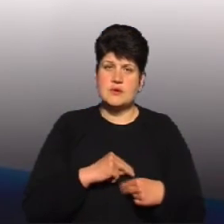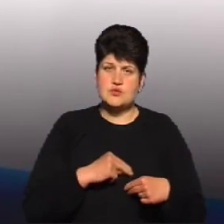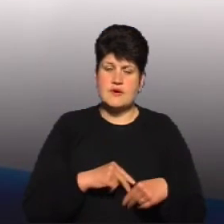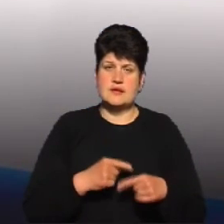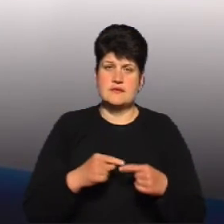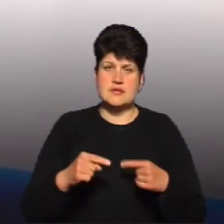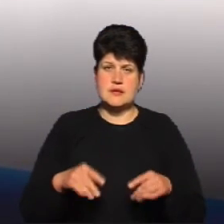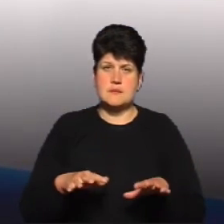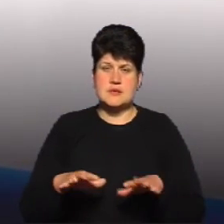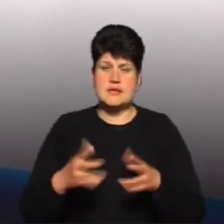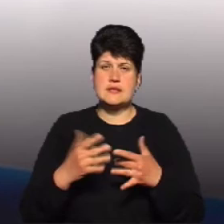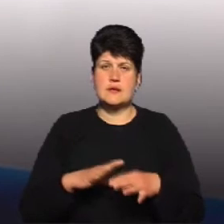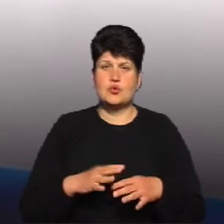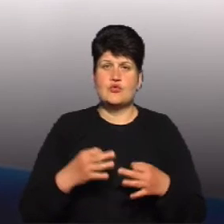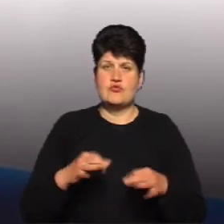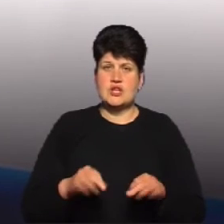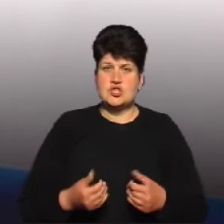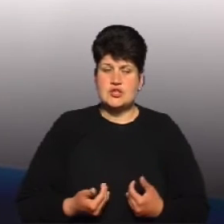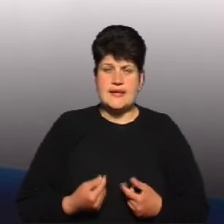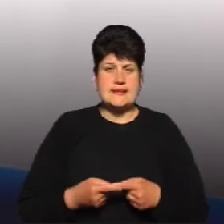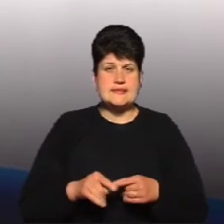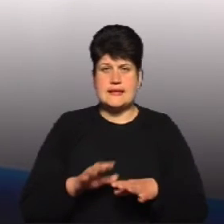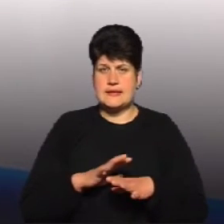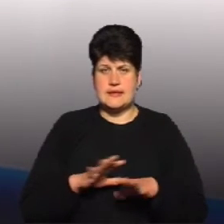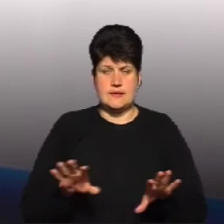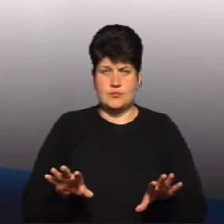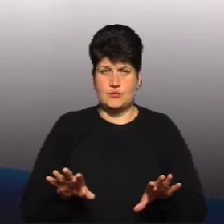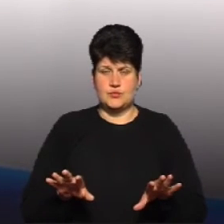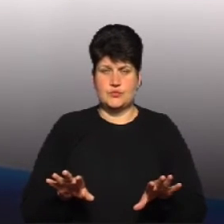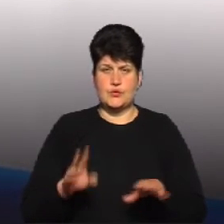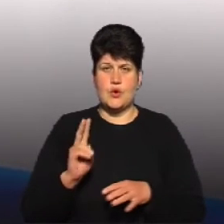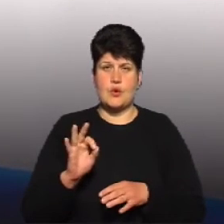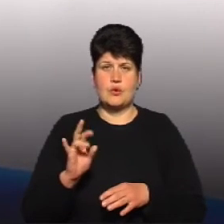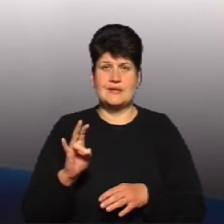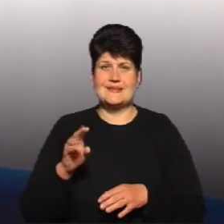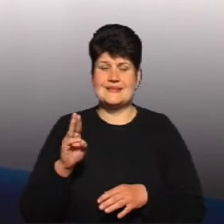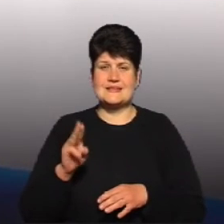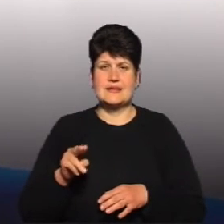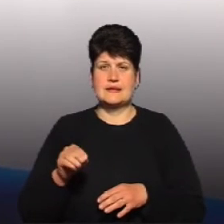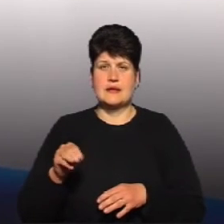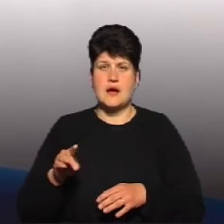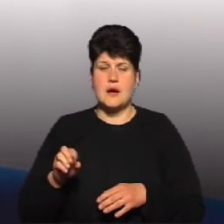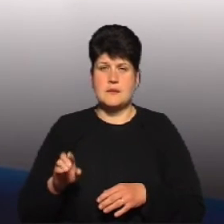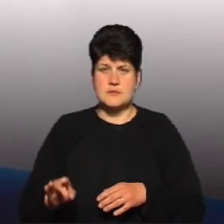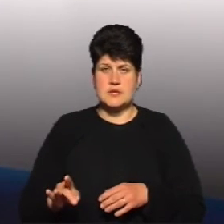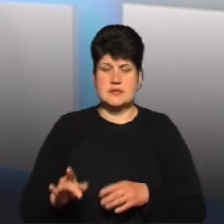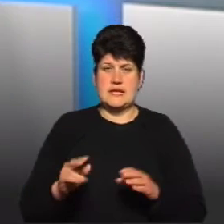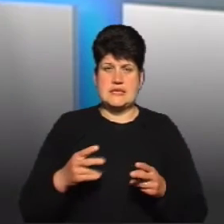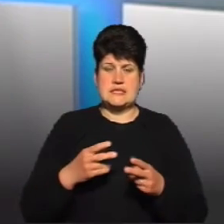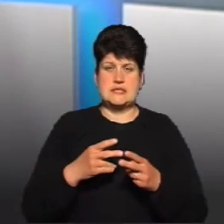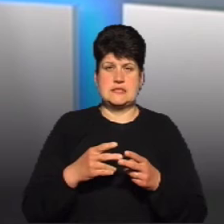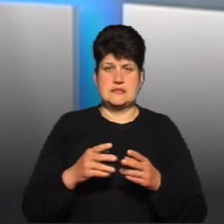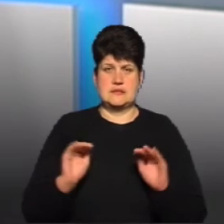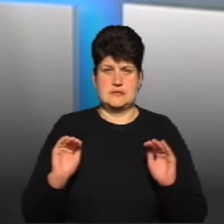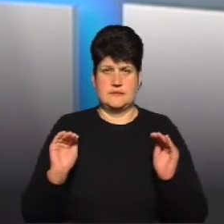було вільним життя? Це не був класичний концтабір, так, де загорожа від сколючого дроту, вежі і,